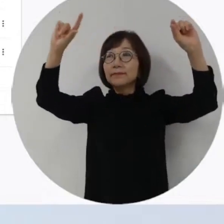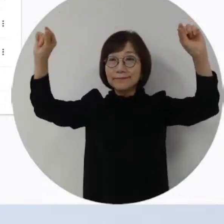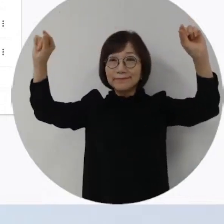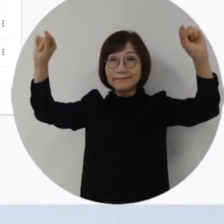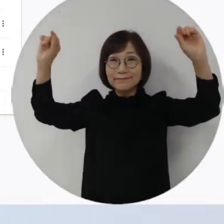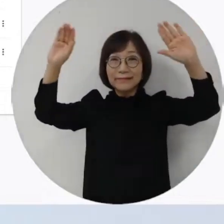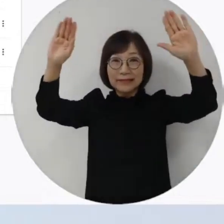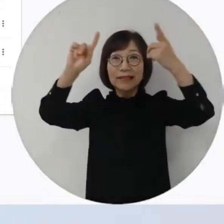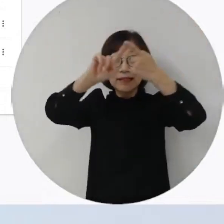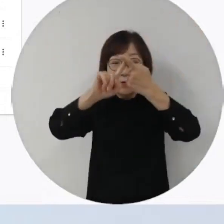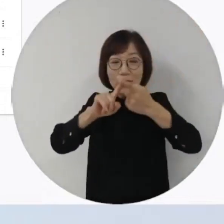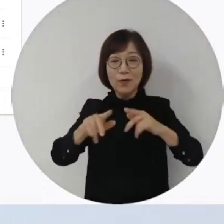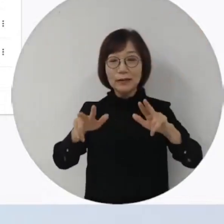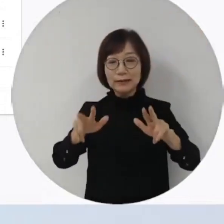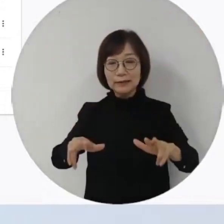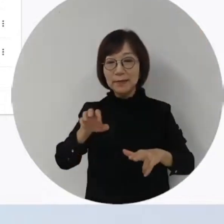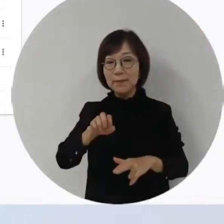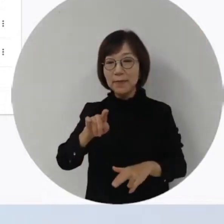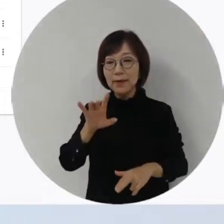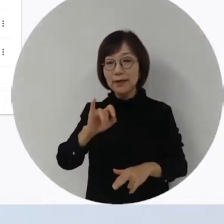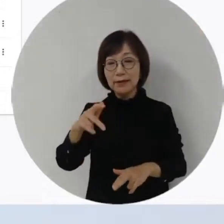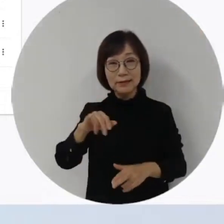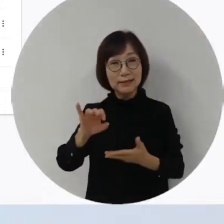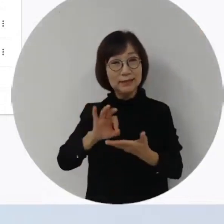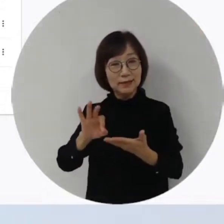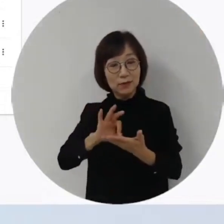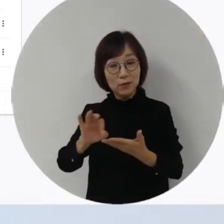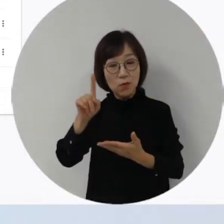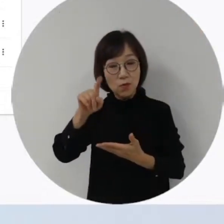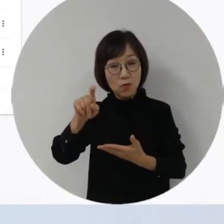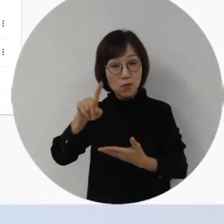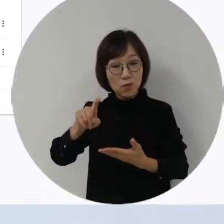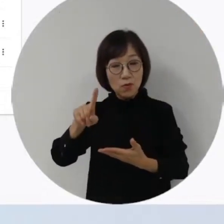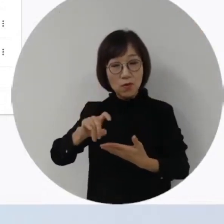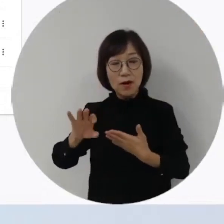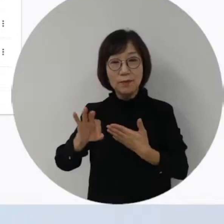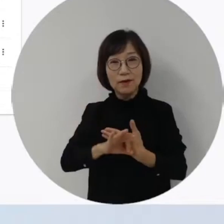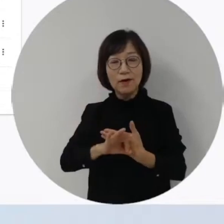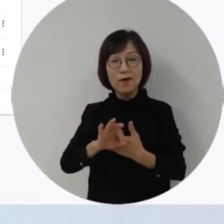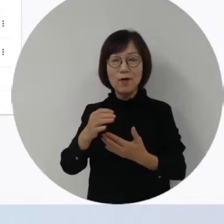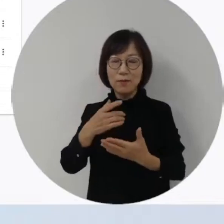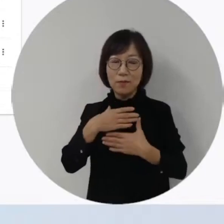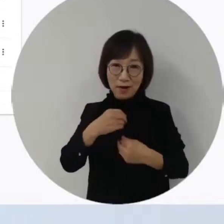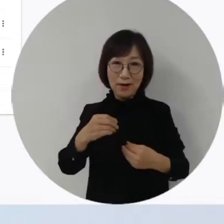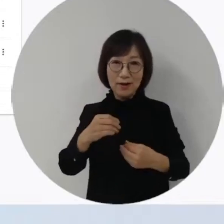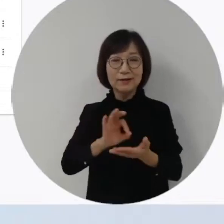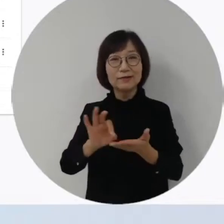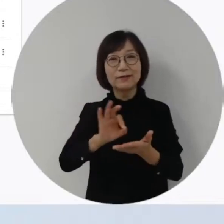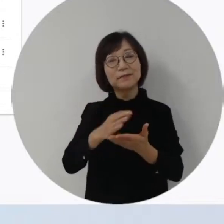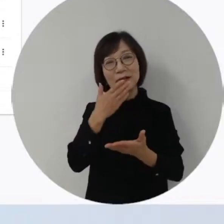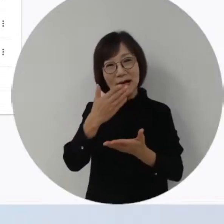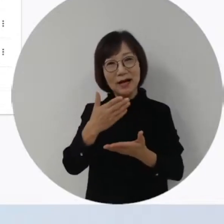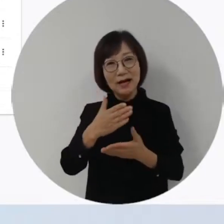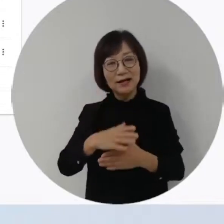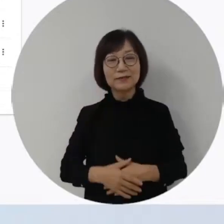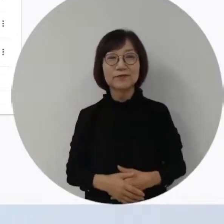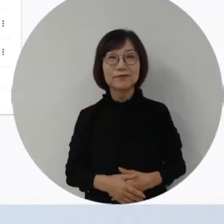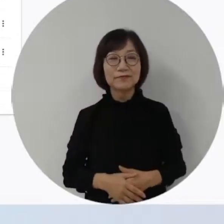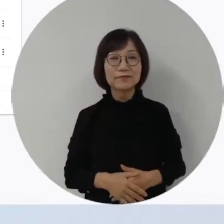페이지 사용하면은 편하게 3개의 사이트를 시작 페이지로 지정을 할 수가 있어요.